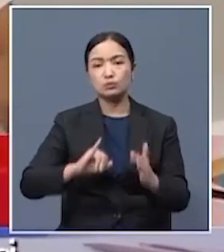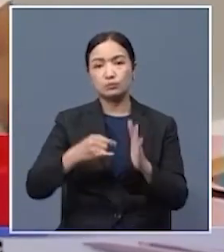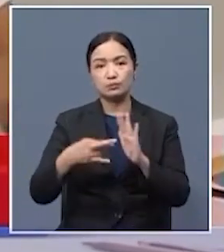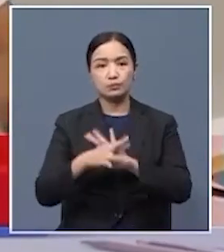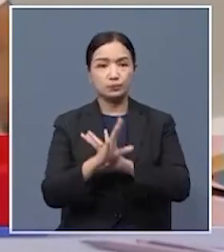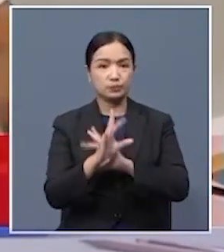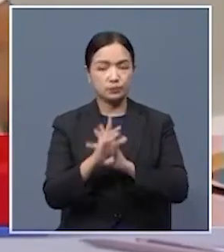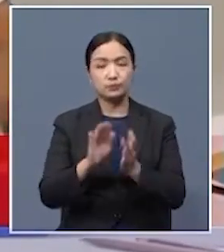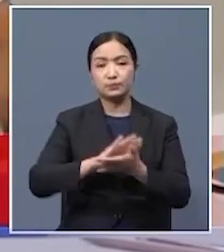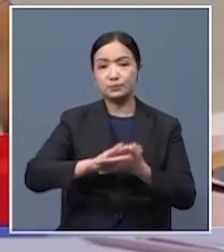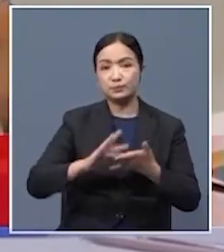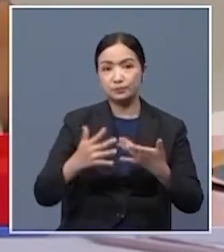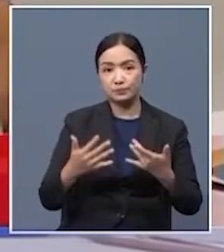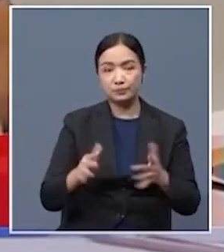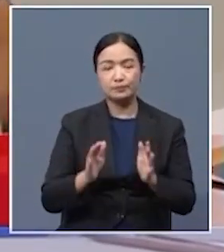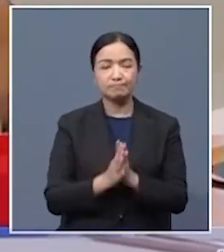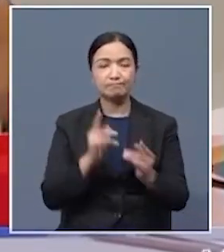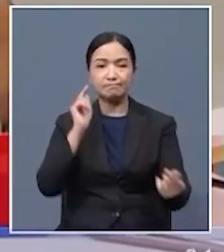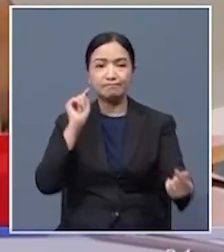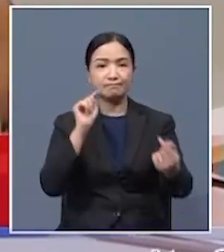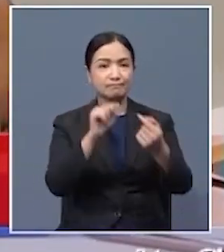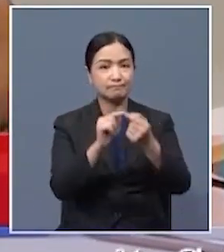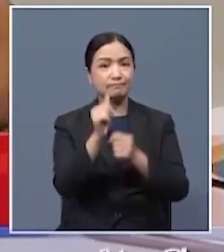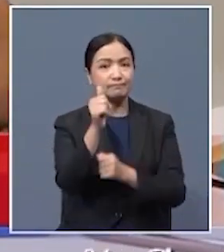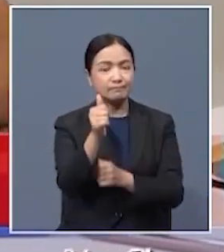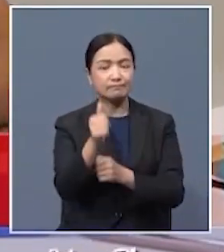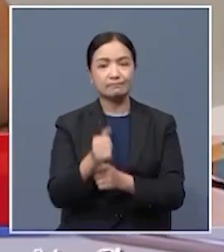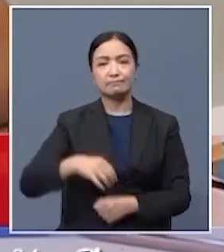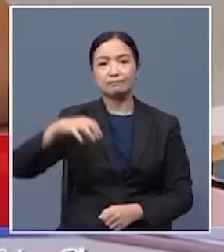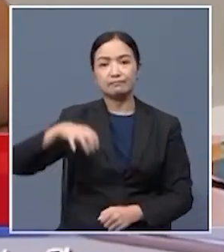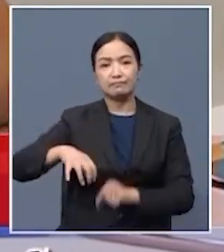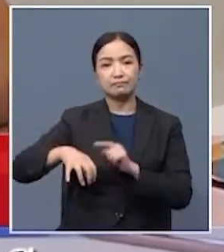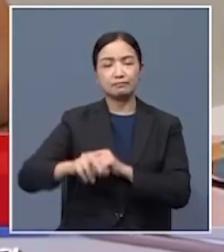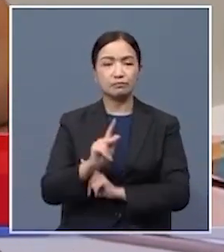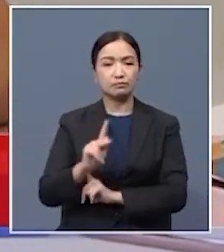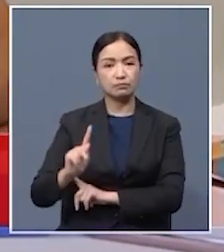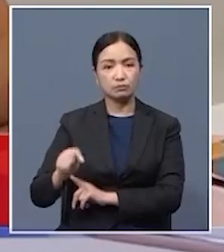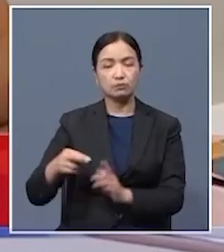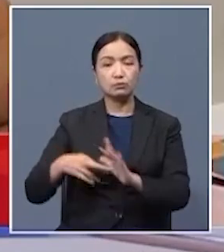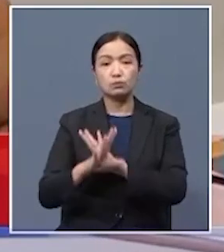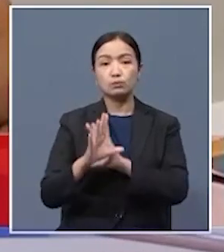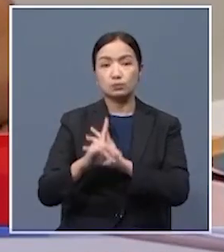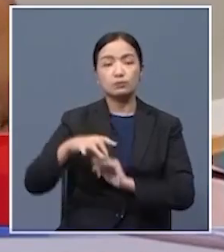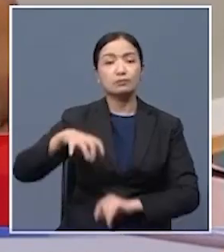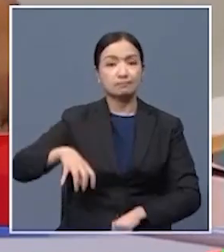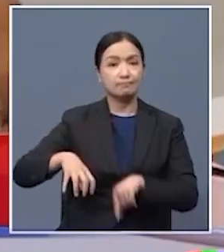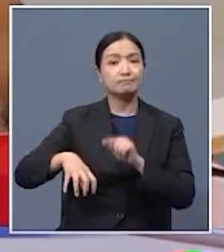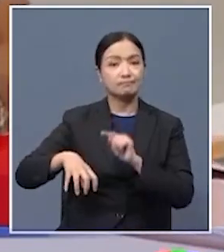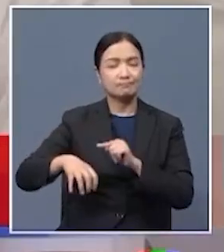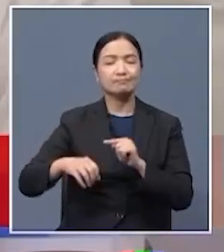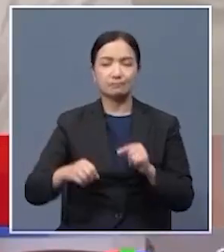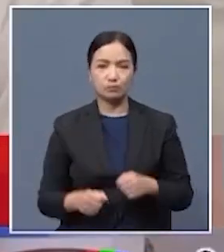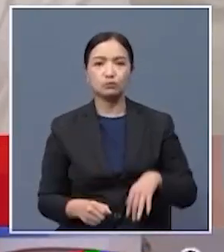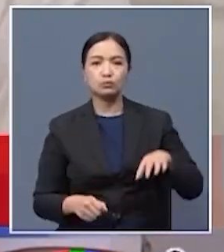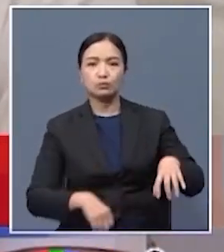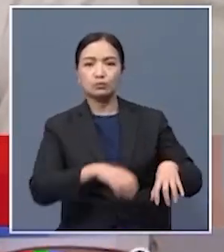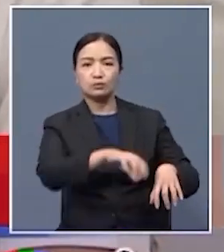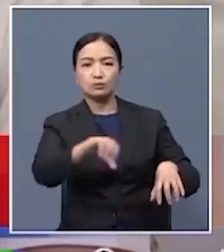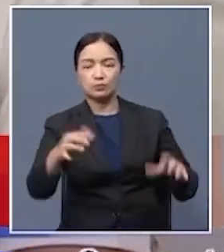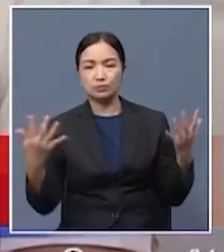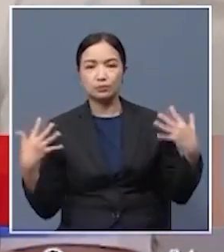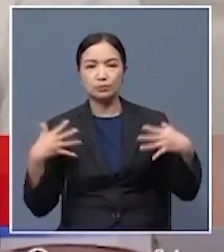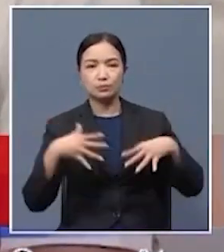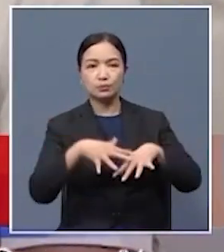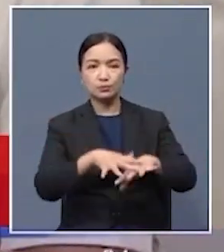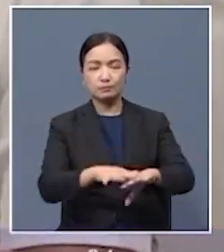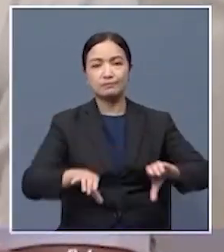ระยองเป็นไปด้วยความเรียบร้อยบรรลุผลสำเร็จสำนักงานคณะกรรมการการเลือกตั้งประจำจังหวัดระยองจึงบูรณาการความร่วมมือกับทุก